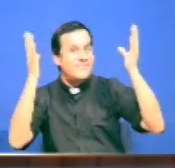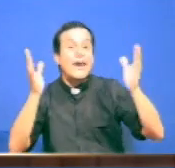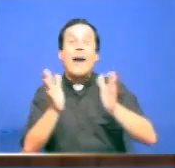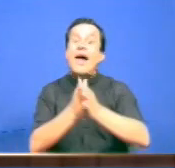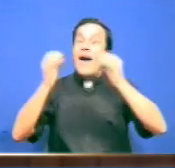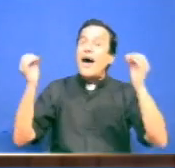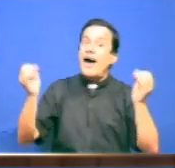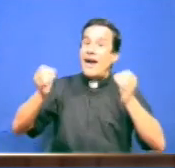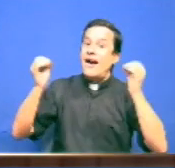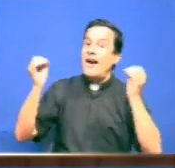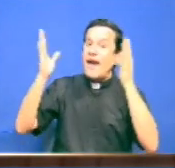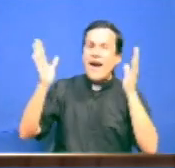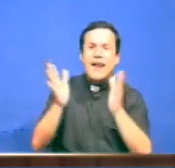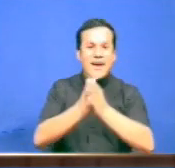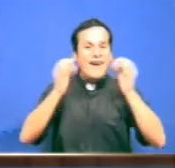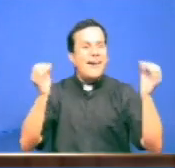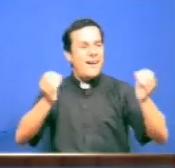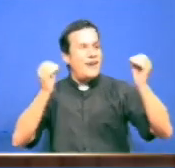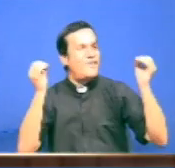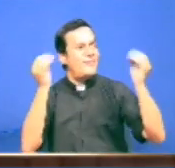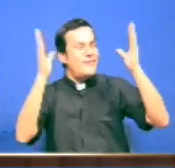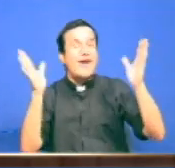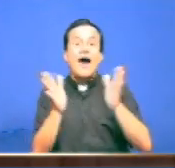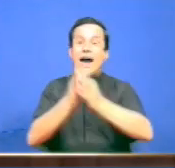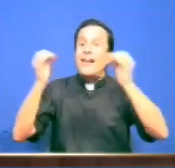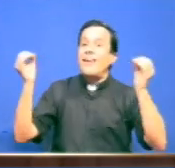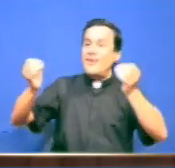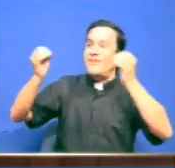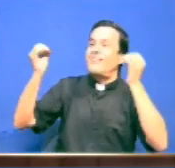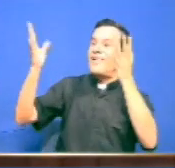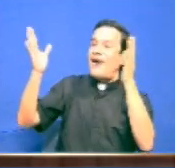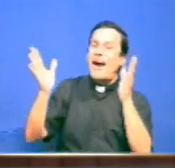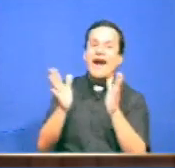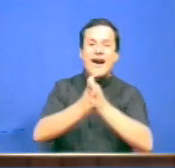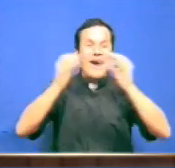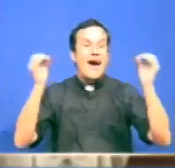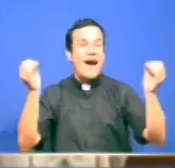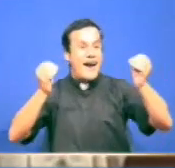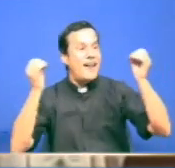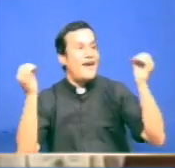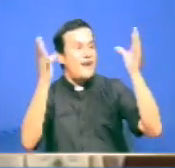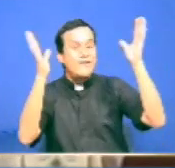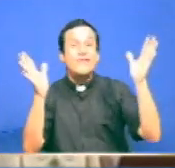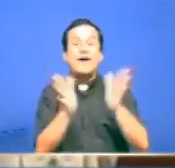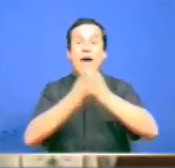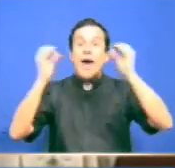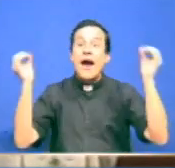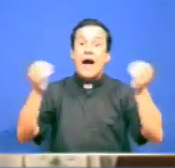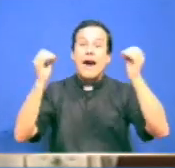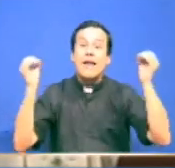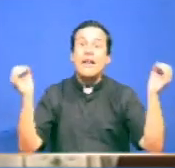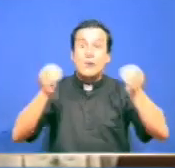Aleluya. Oh, aleluya. Aleluya. Oh, aleluya.